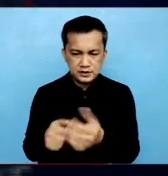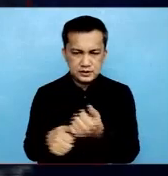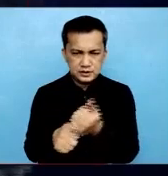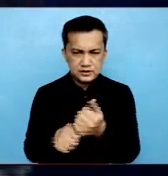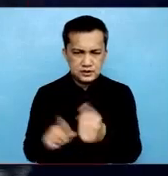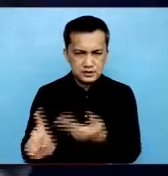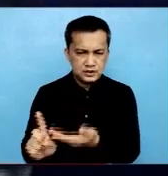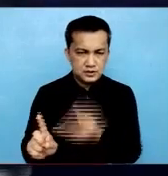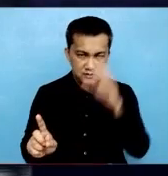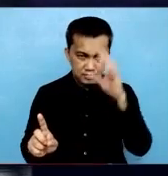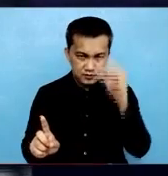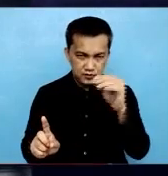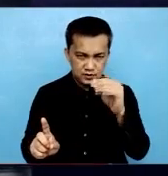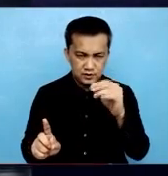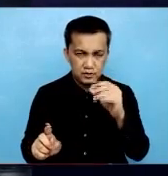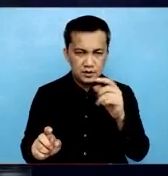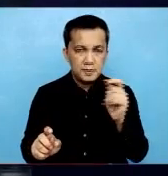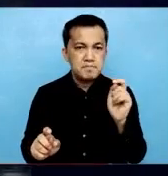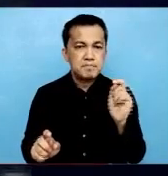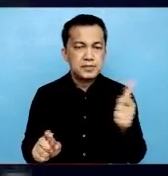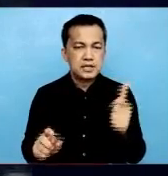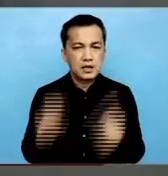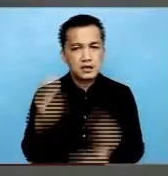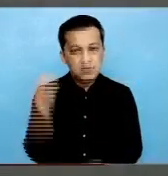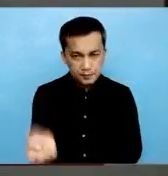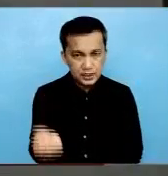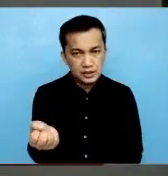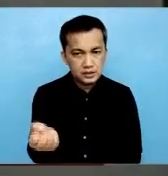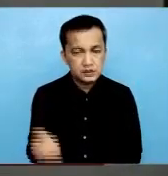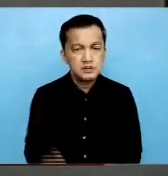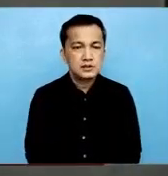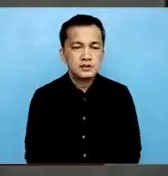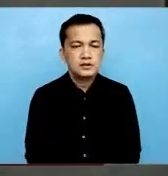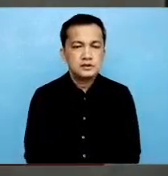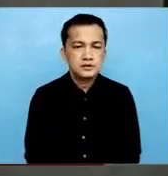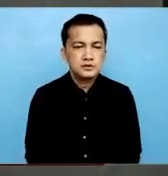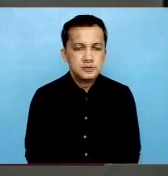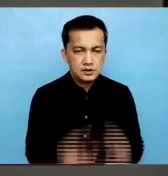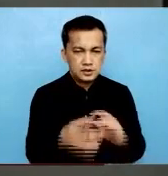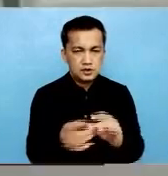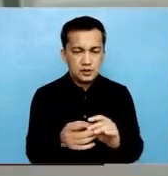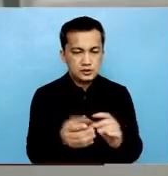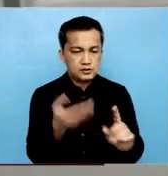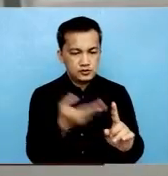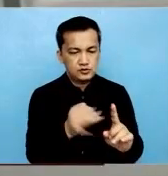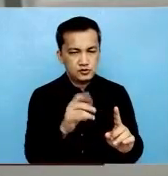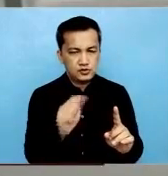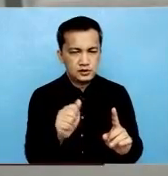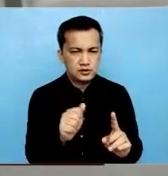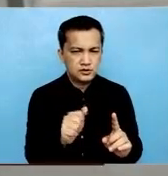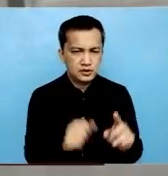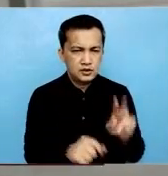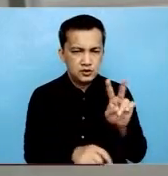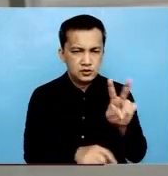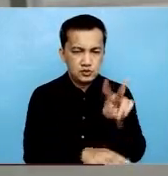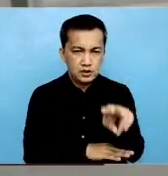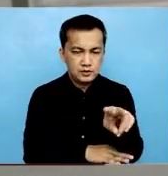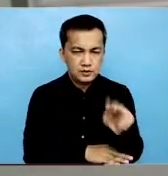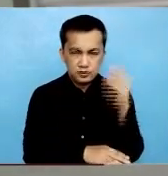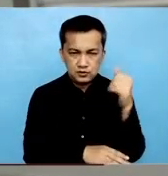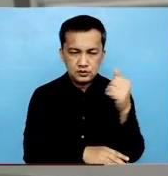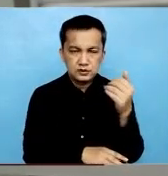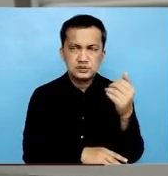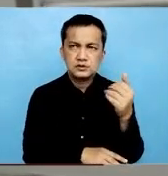isang lalaking bigla na lang hinimatay. Kwento ni Julia, pasado alas 2 ng hapon noong